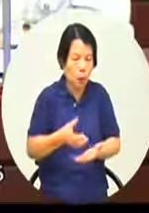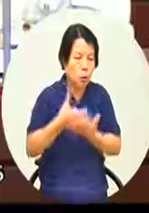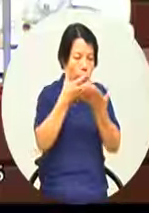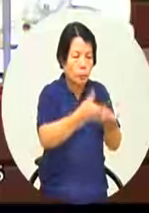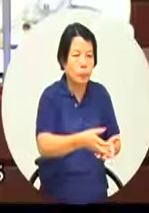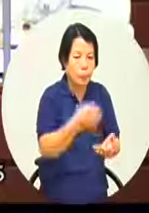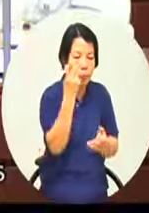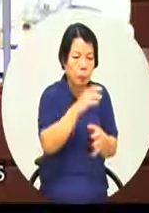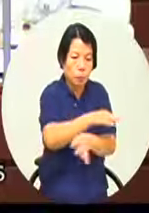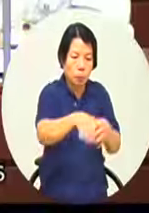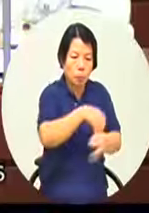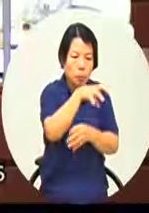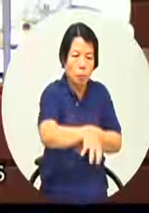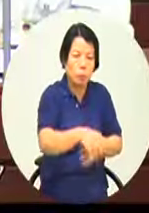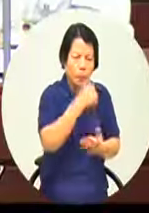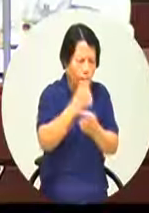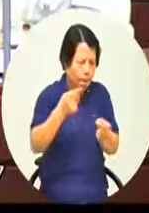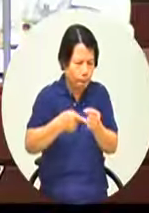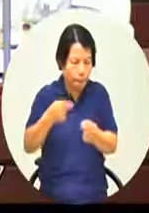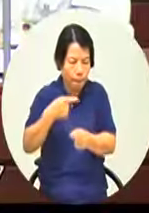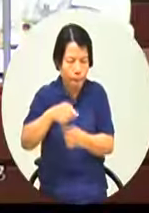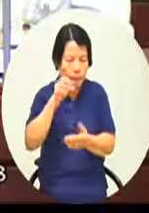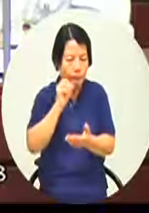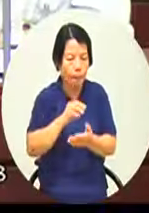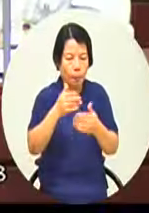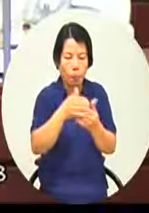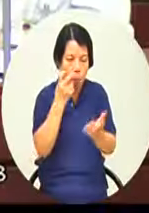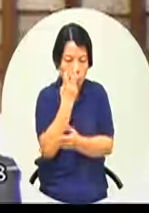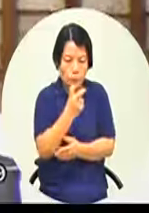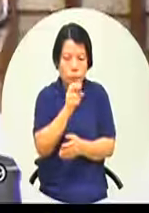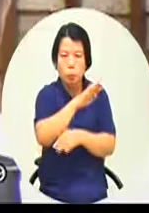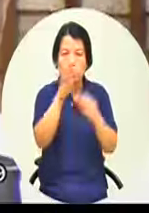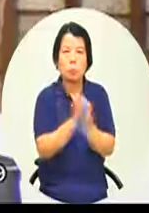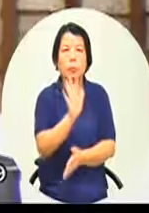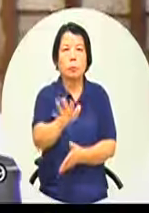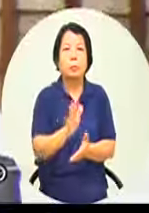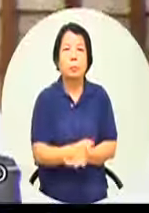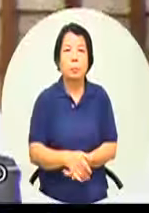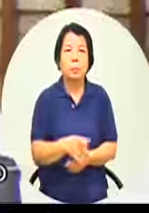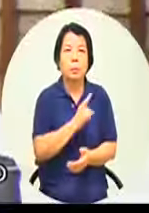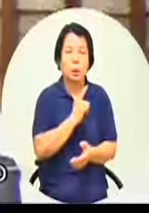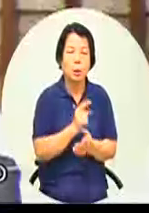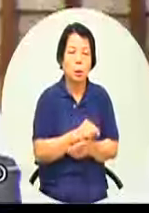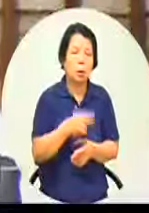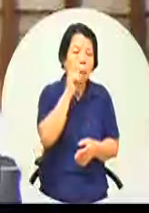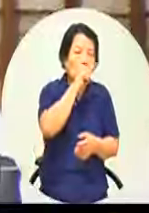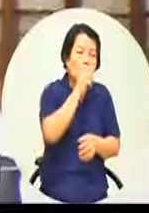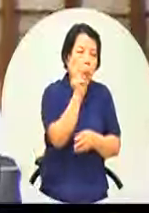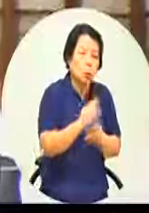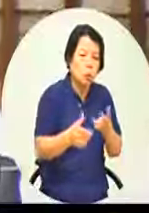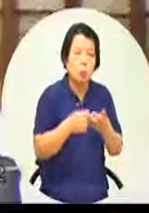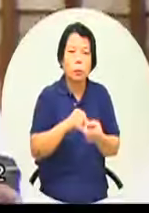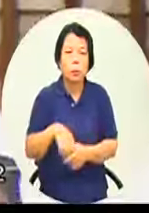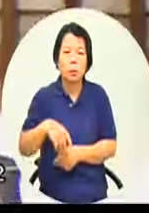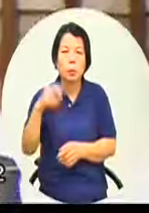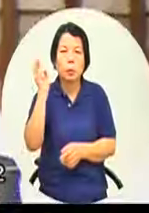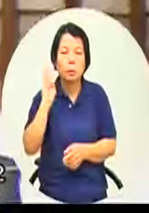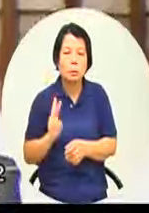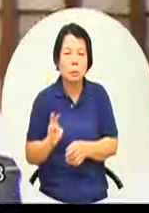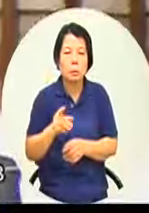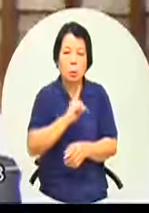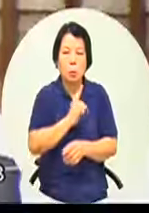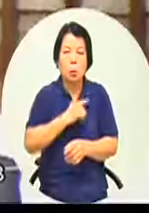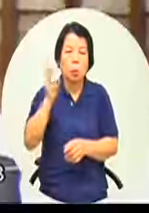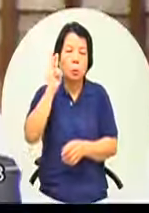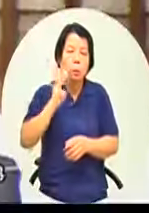去稽查的范围都有。 他的污水跟他的自来水不成比例，你没有发现有问题吗？你没